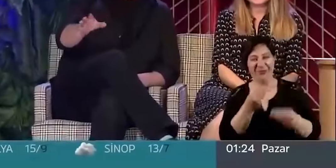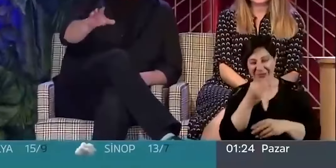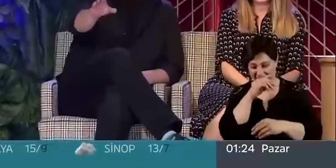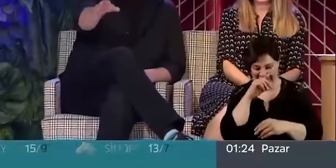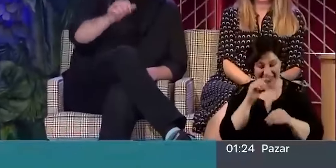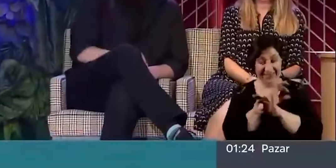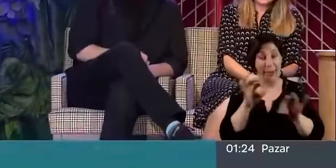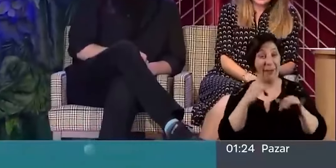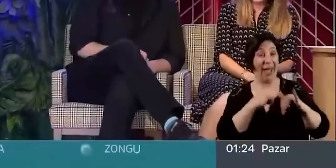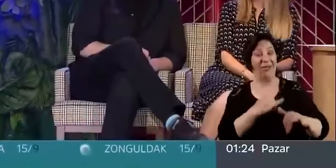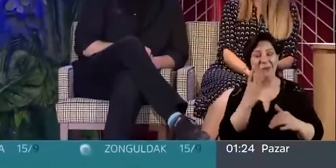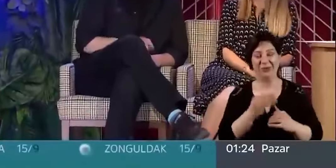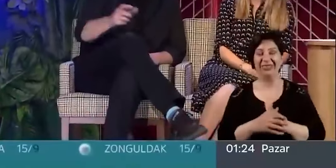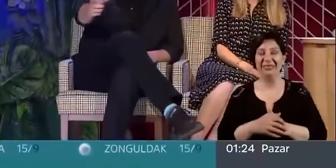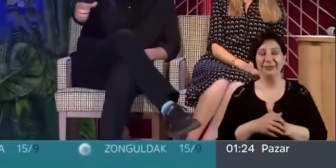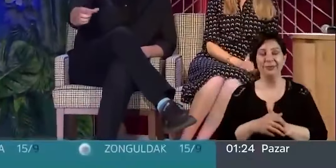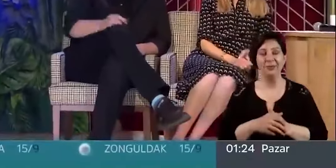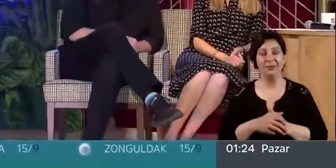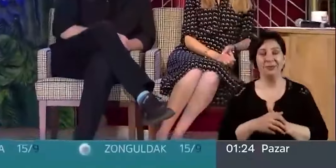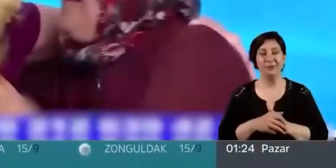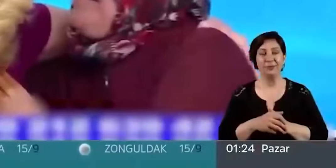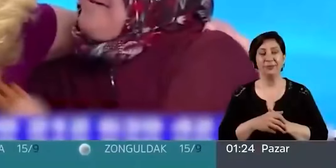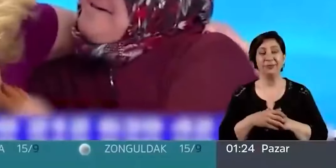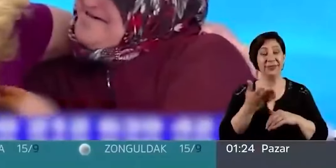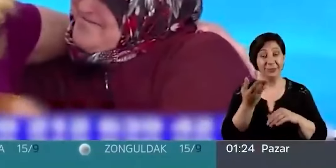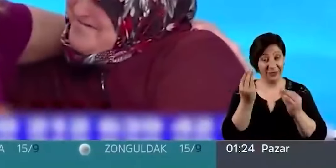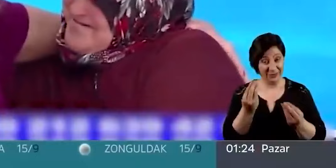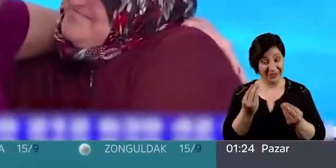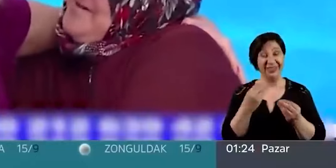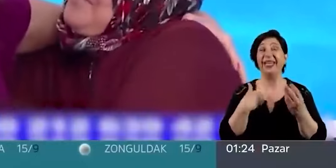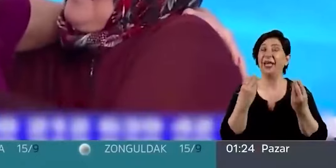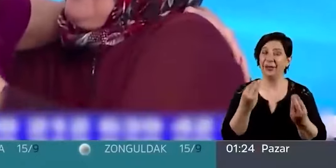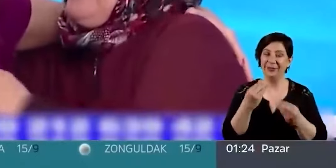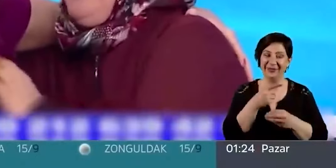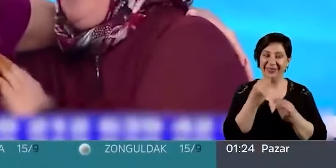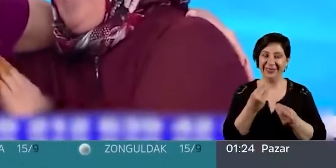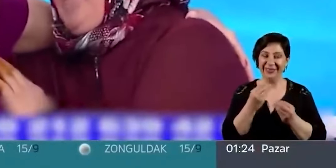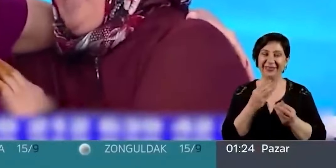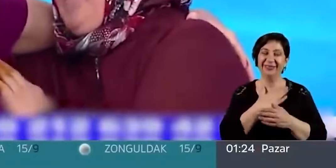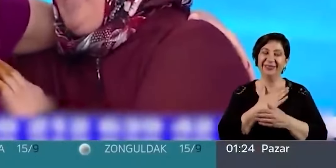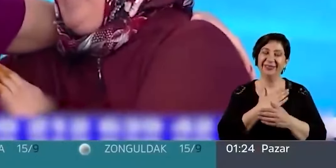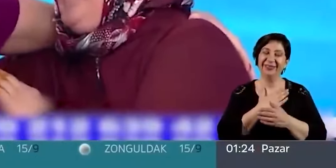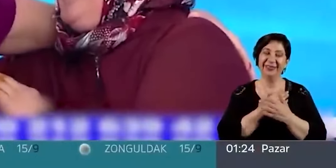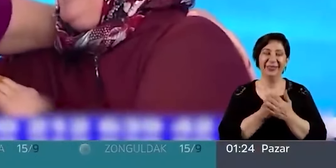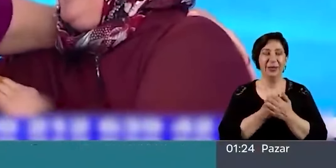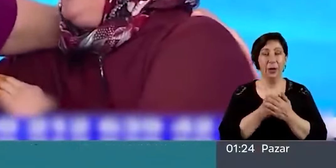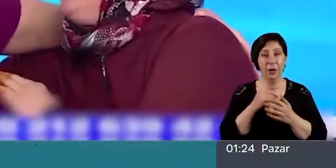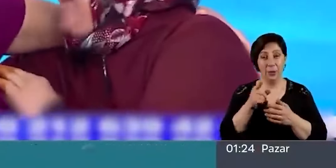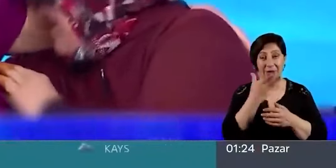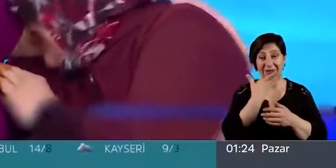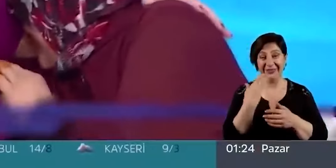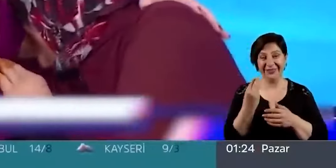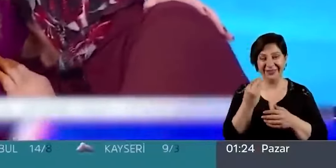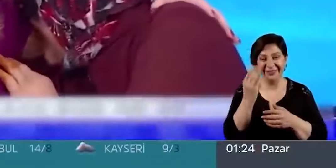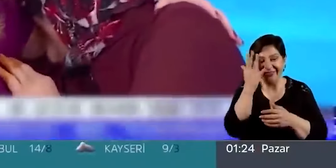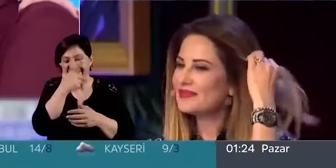unutsaydın. Tam olur daha ben de unutsaydım. Devam devam. Bardak getirmiş. Ne yapıyorsun iyi misin? Saklanıyor. İyiyim ne yapayım? Böyle de çok